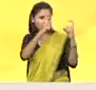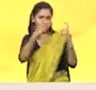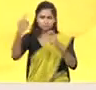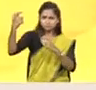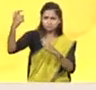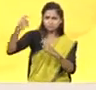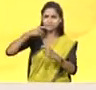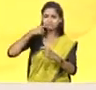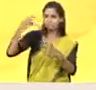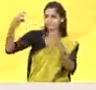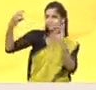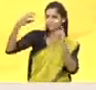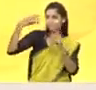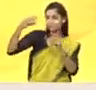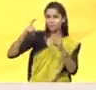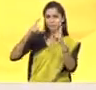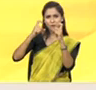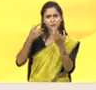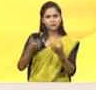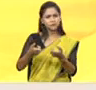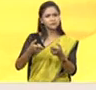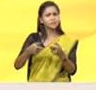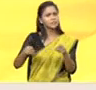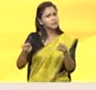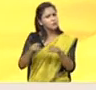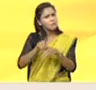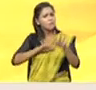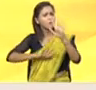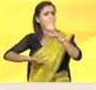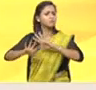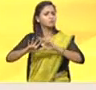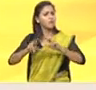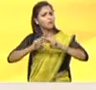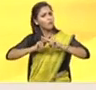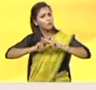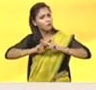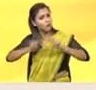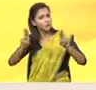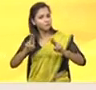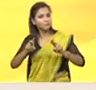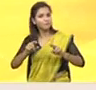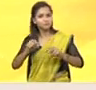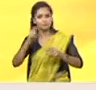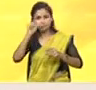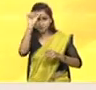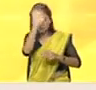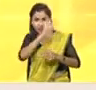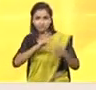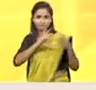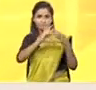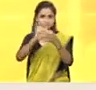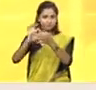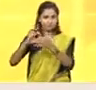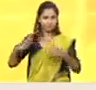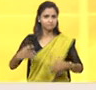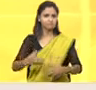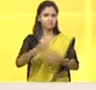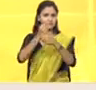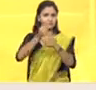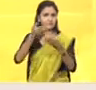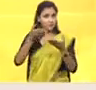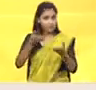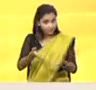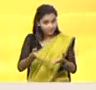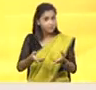की गई। इस अभियान ने पूरे देश को एक सूत्र में बांध दिया है और यही